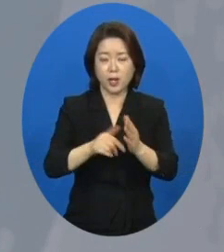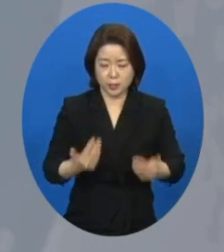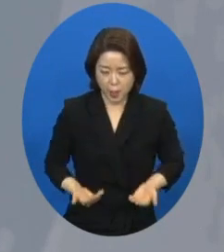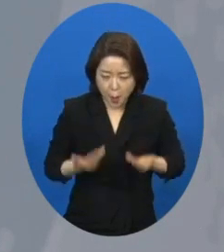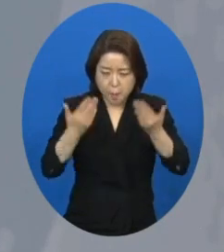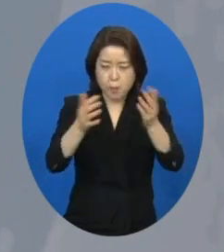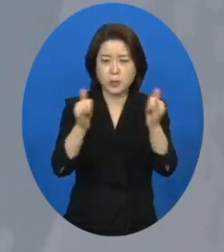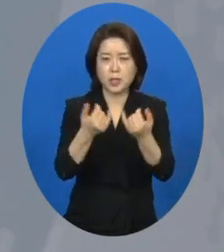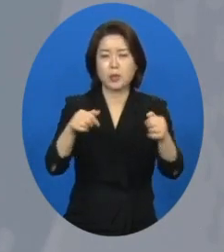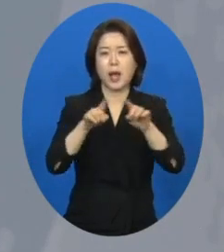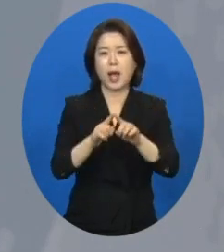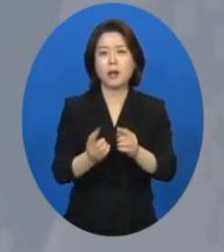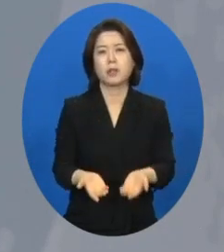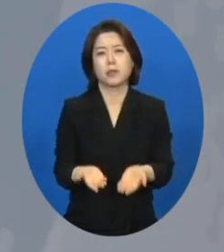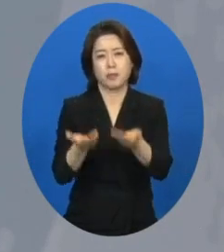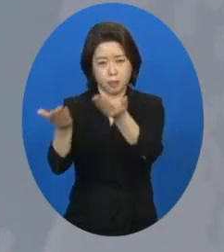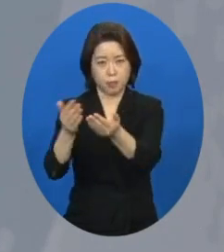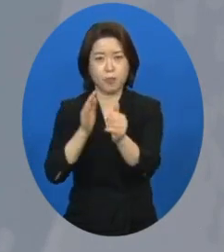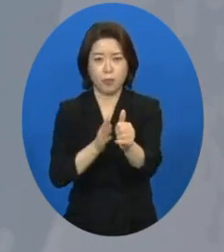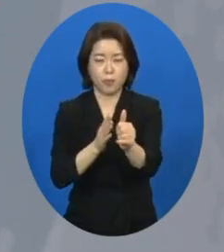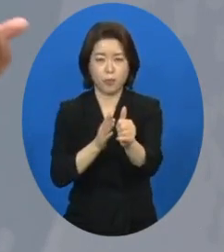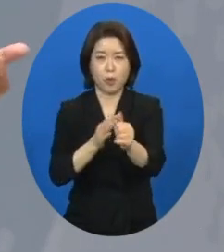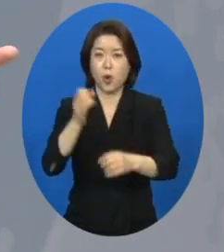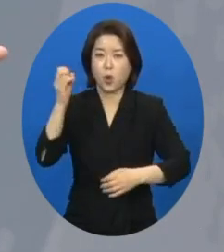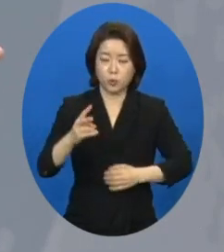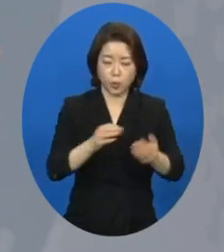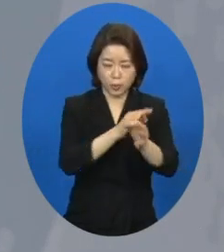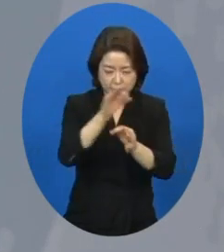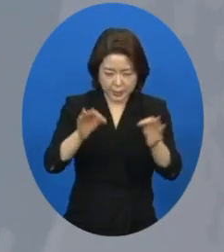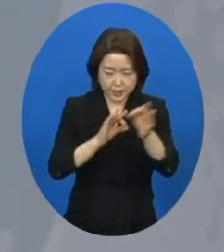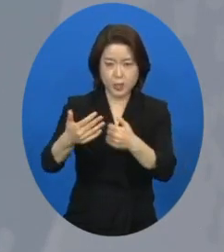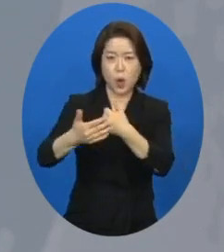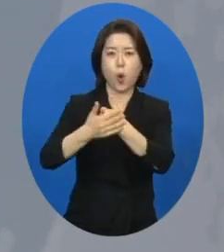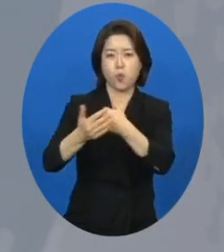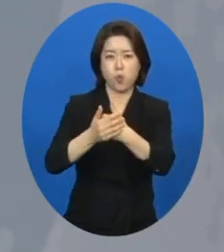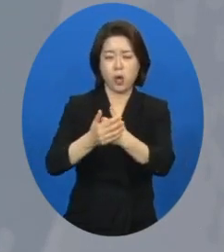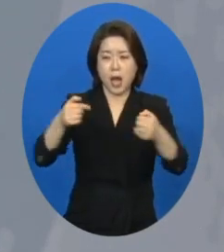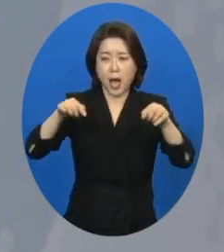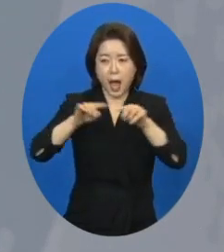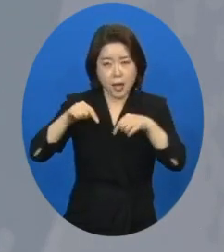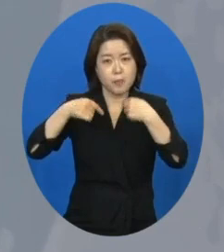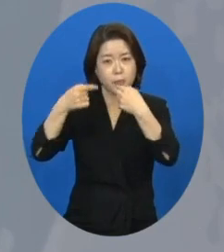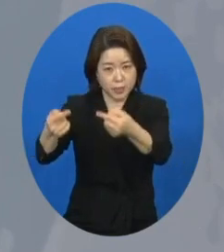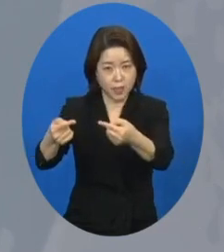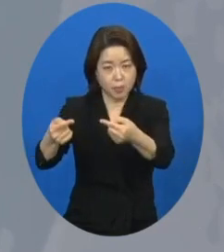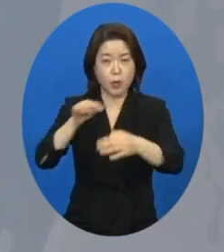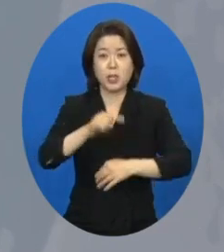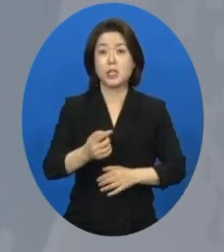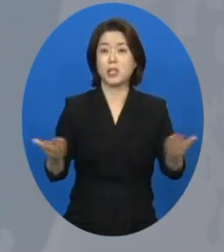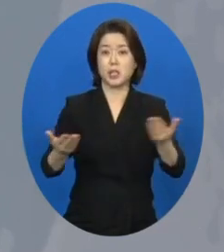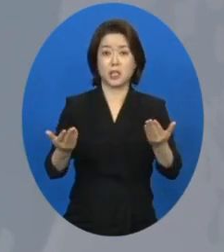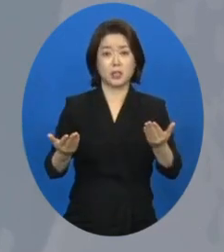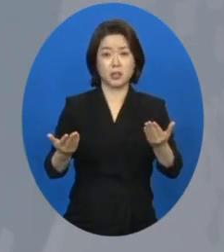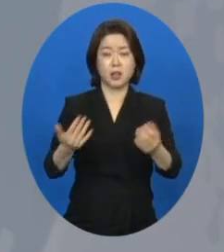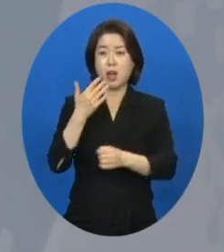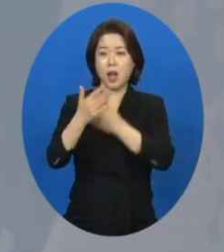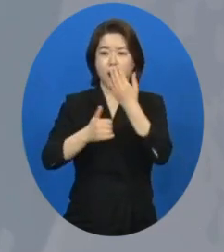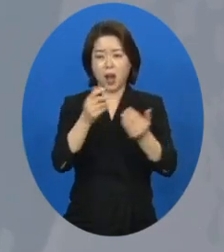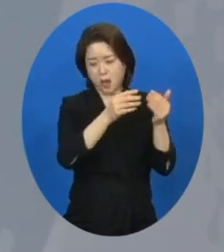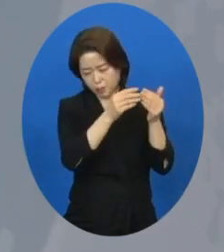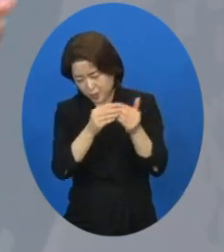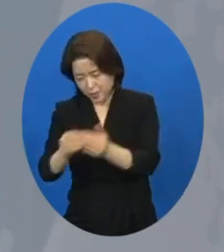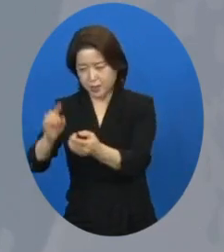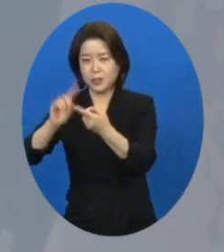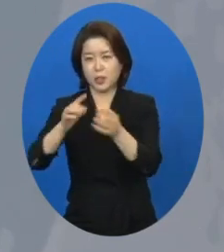봉사자로 같이 섬겨주시기를, 그리고 재정의 후원자로 함께 하셔서 이 사역이 하나님이 이끄시는